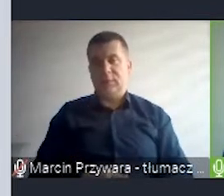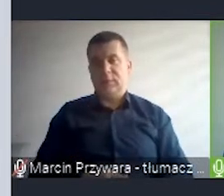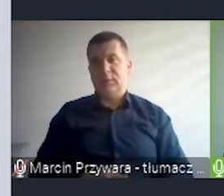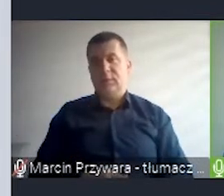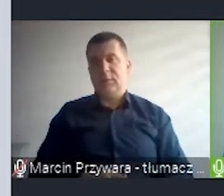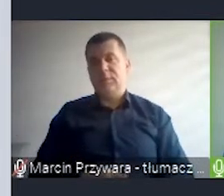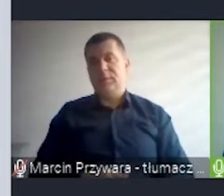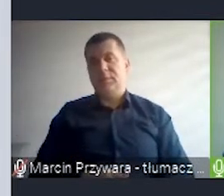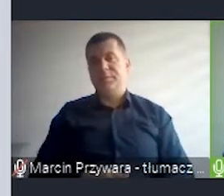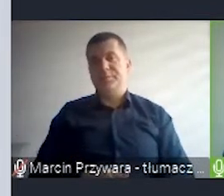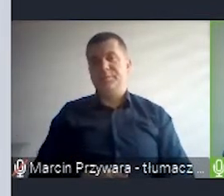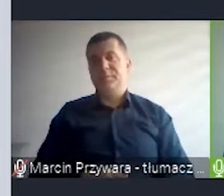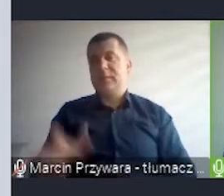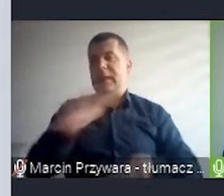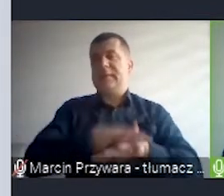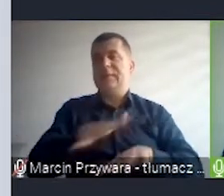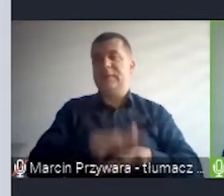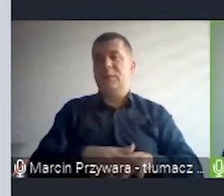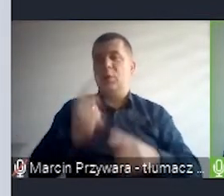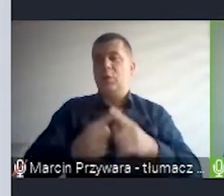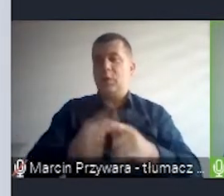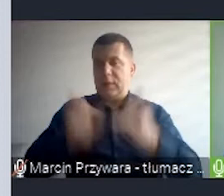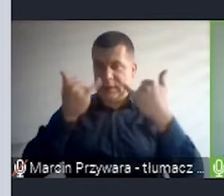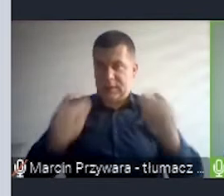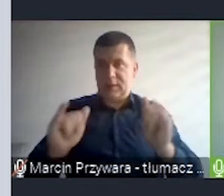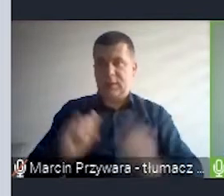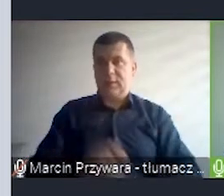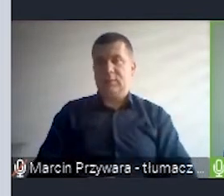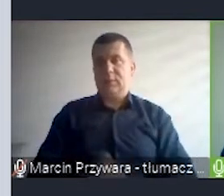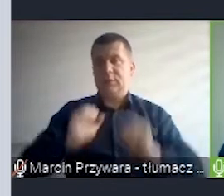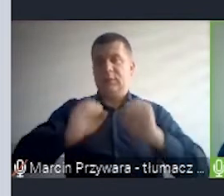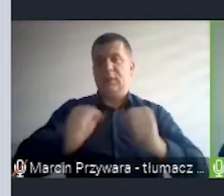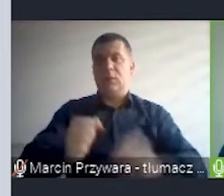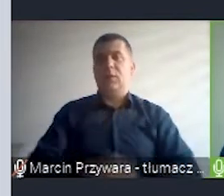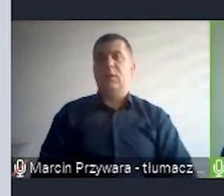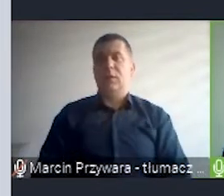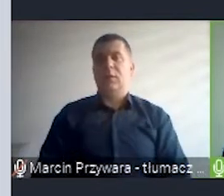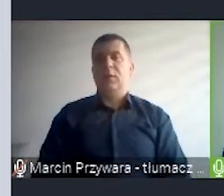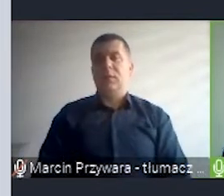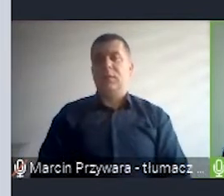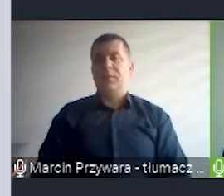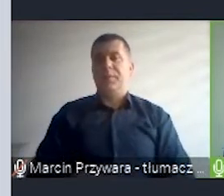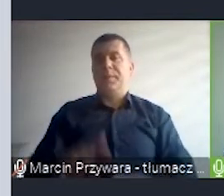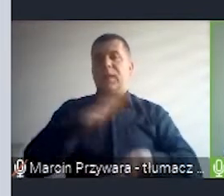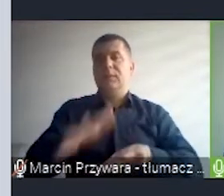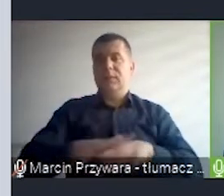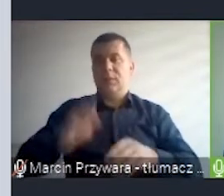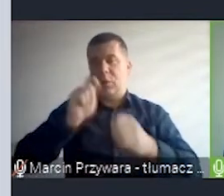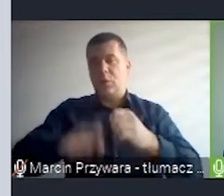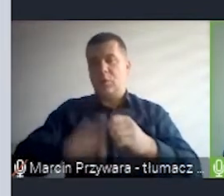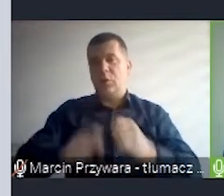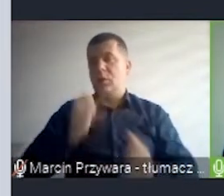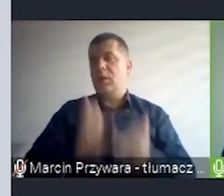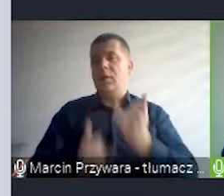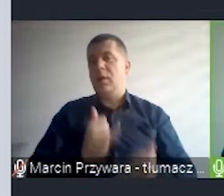związku z tym ten system po prostu trochę inaczej działa. System kontroli,